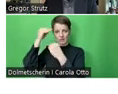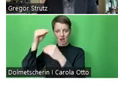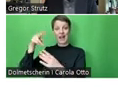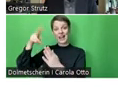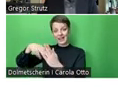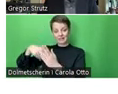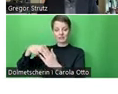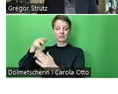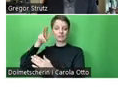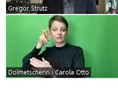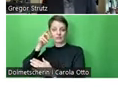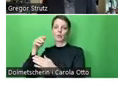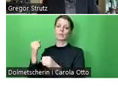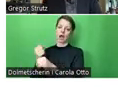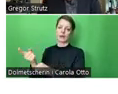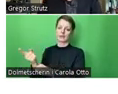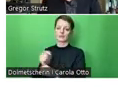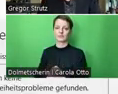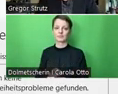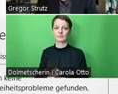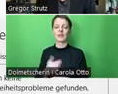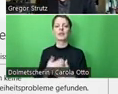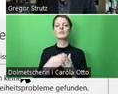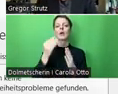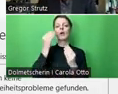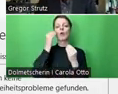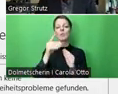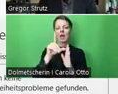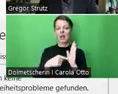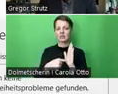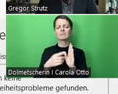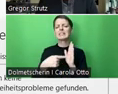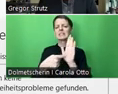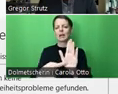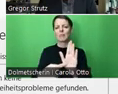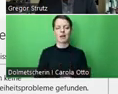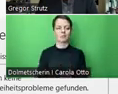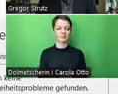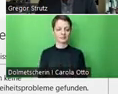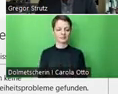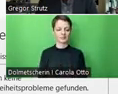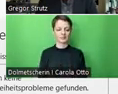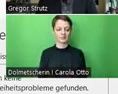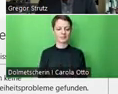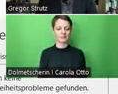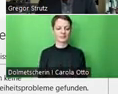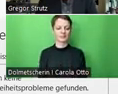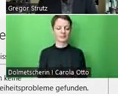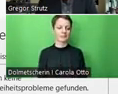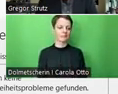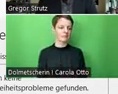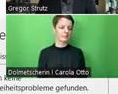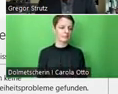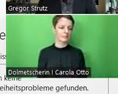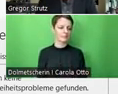bearbeiten. Also es gibt ja diese Kommentarliste, vielleicht kann ich es nochmal nur kurz zeigen, bei Überprüfen kann